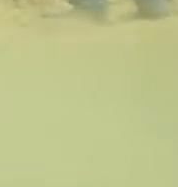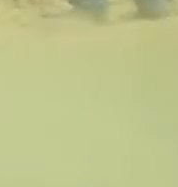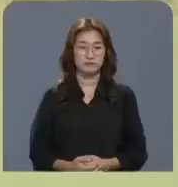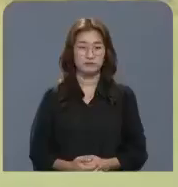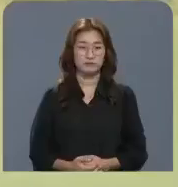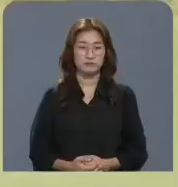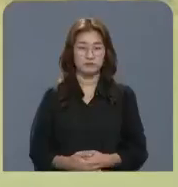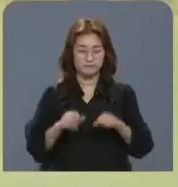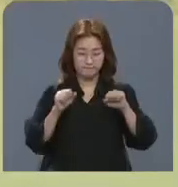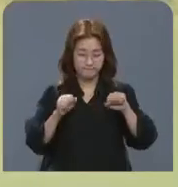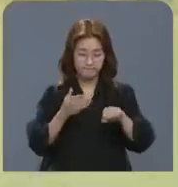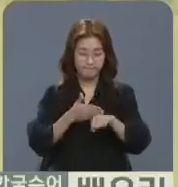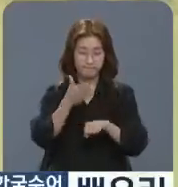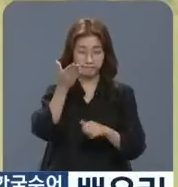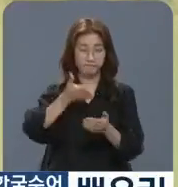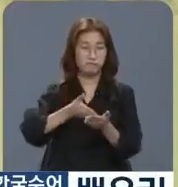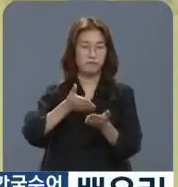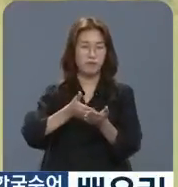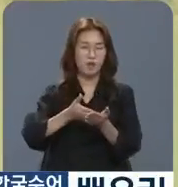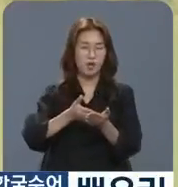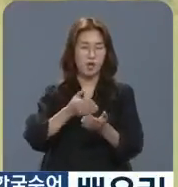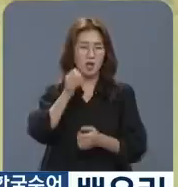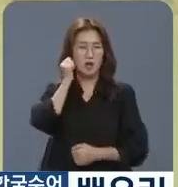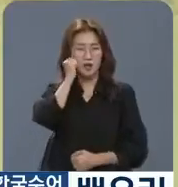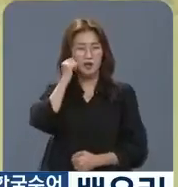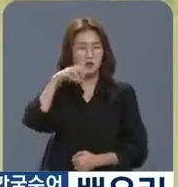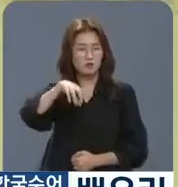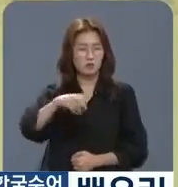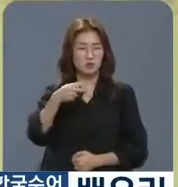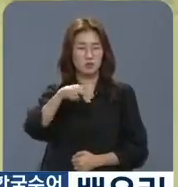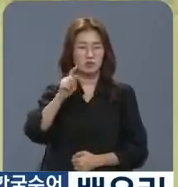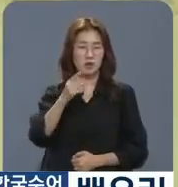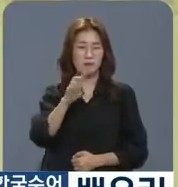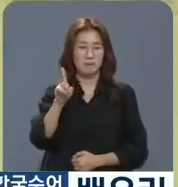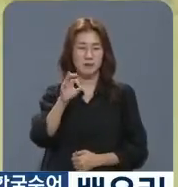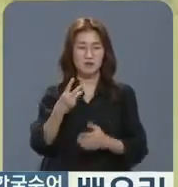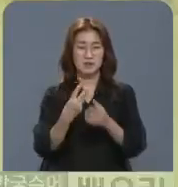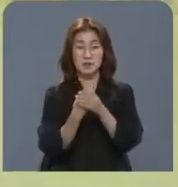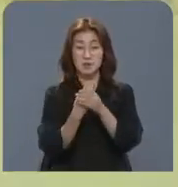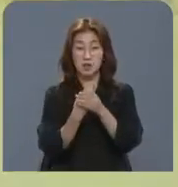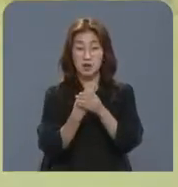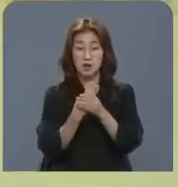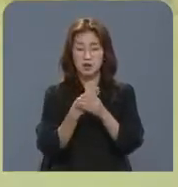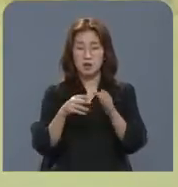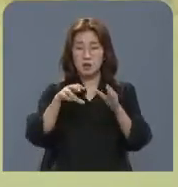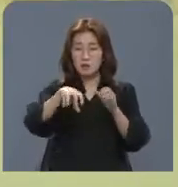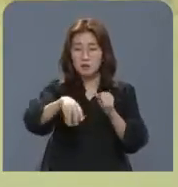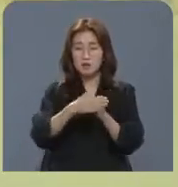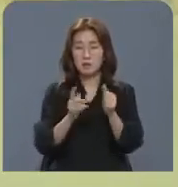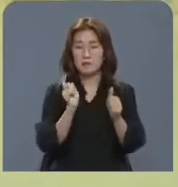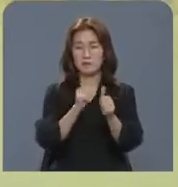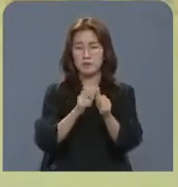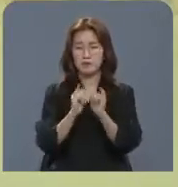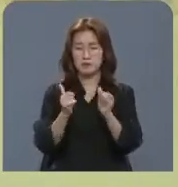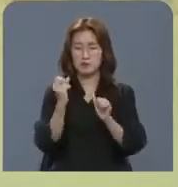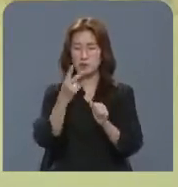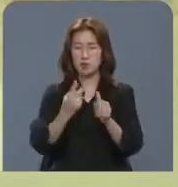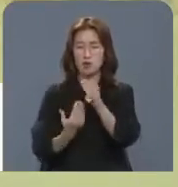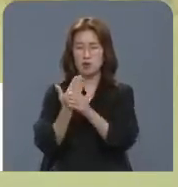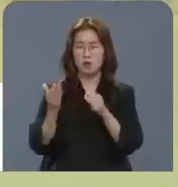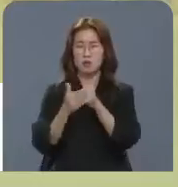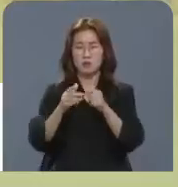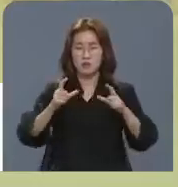안녕하십니까. 제주 9시 뉴스입니다. 게스트하우스와 산방산 탄산 온천발 코로나19 확진자가 또 나오면서 지역 전파에 대한